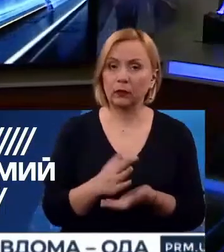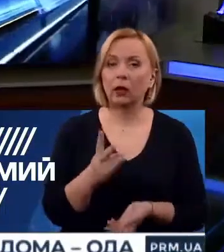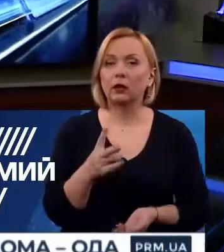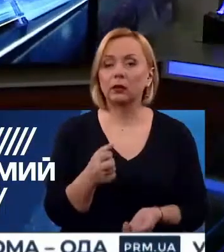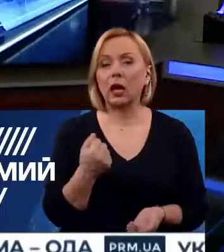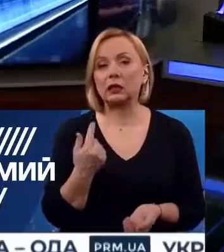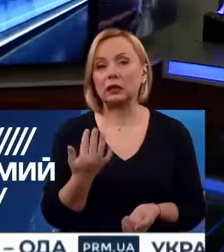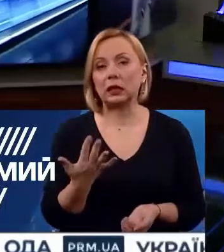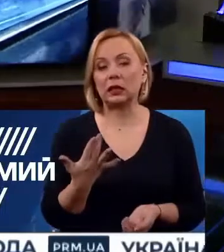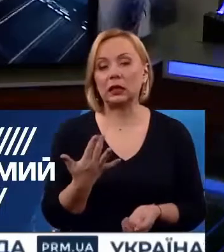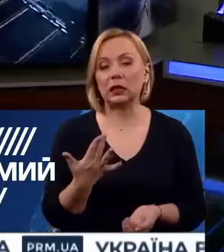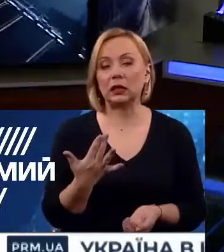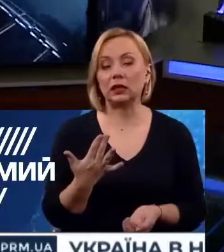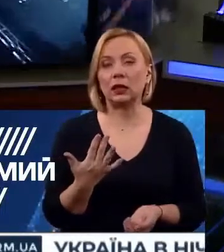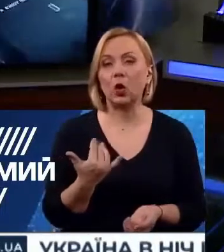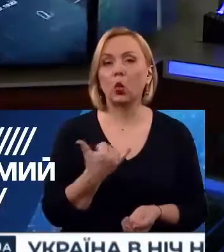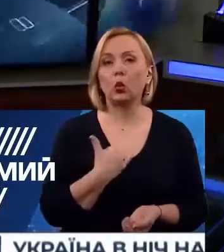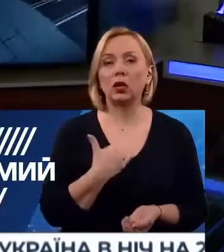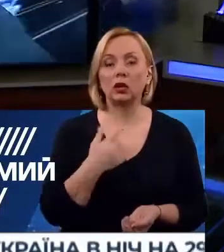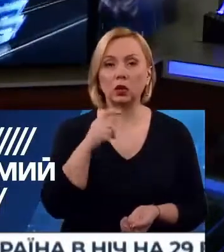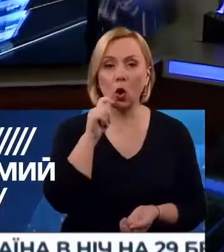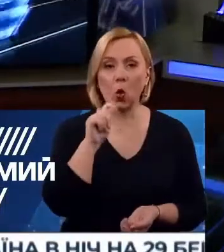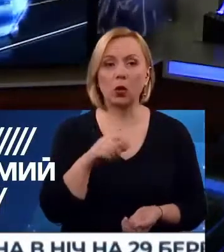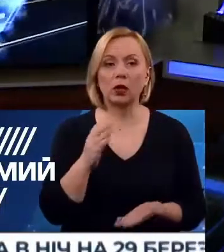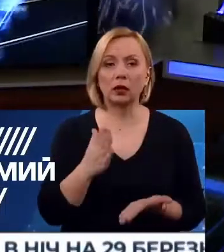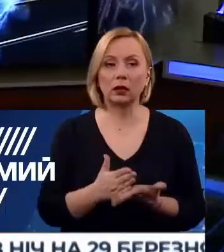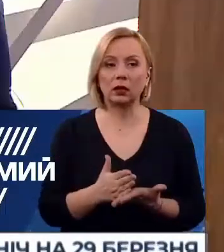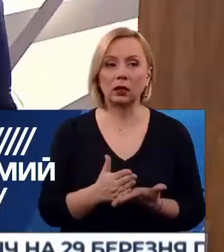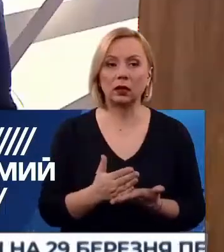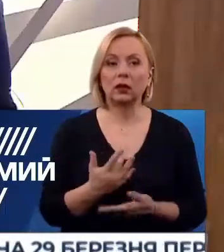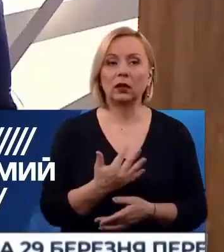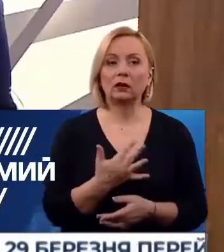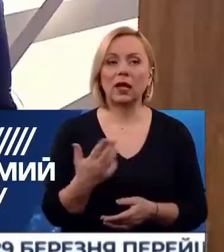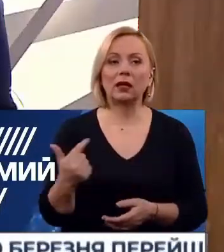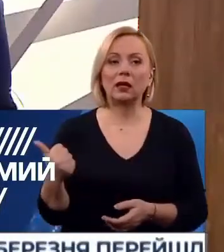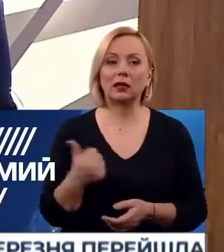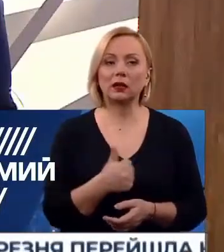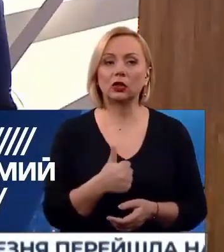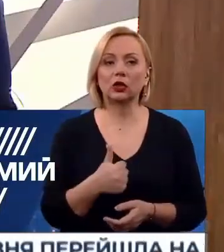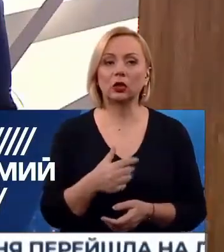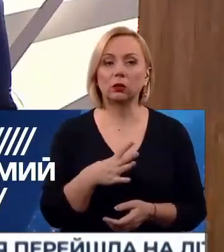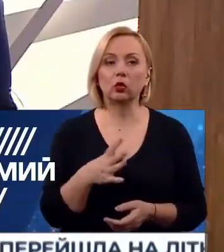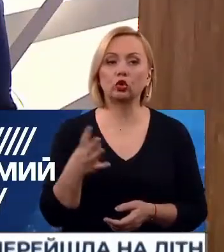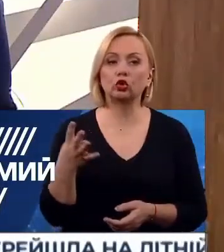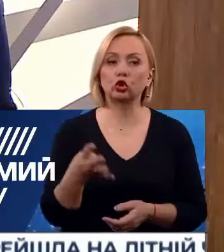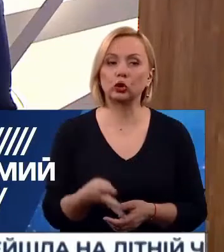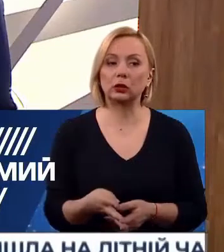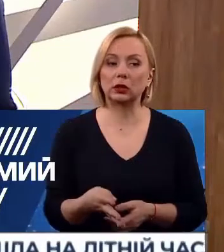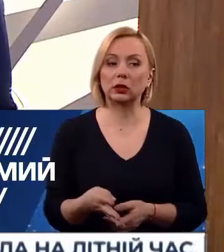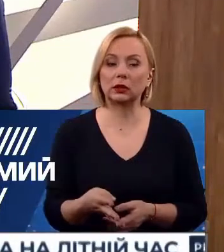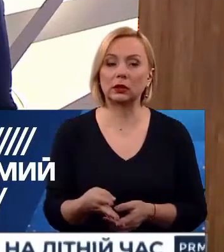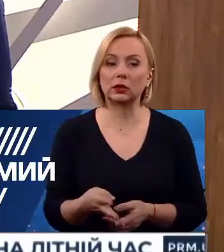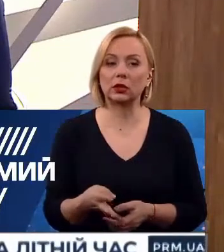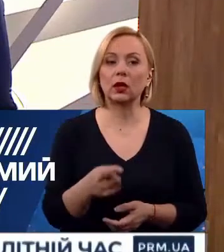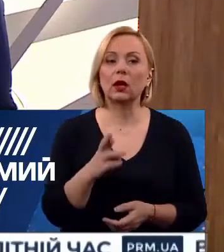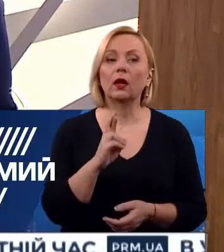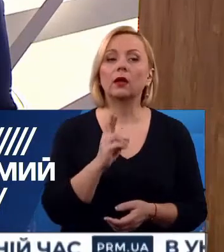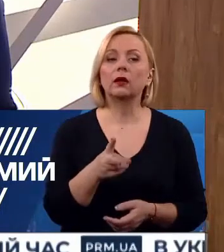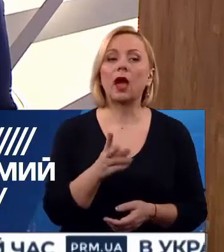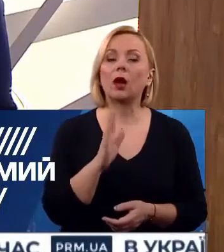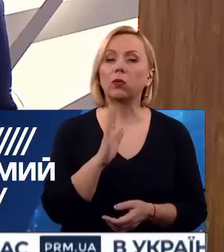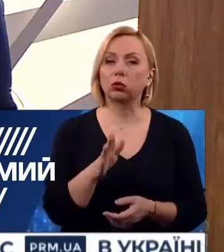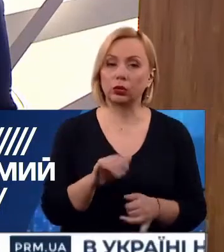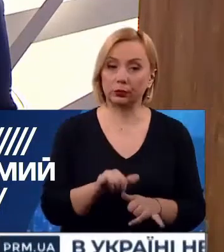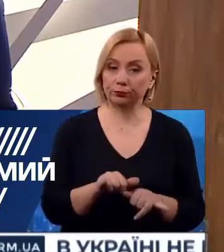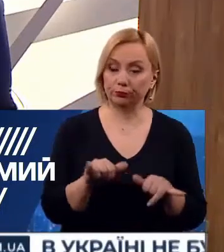Наскільки вони зараз в нас є в Україні? Декілька тижнів тому начебто було 4 тисячі. Не знаємо, як буде